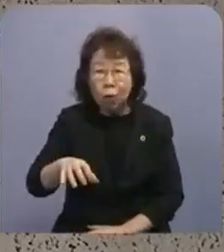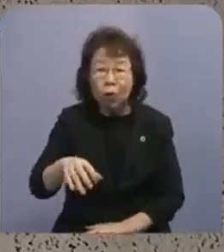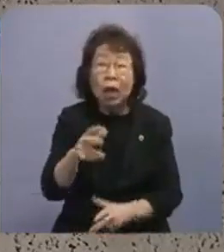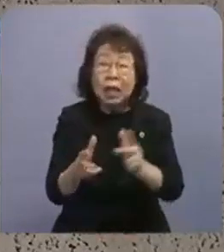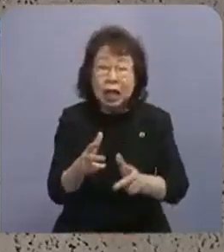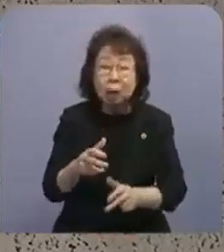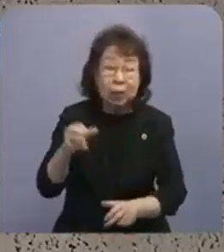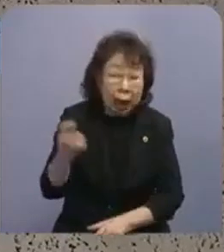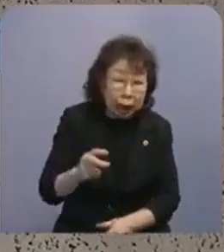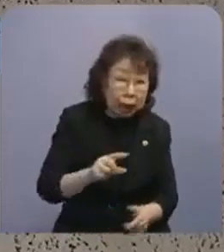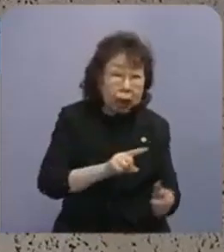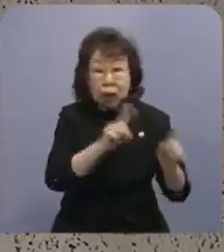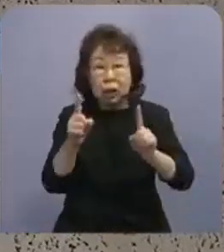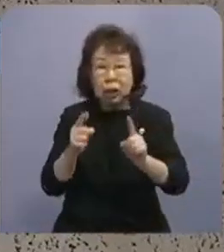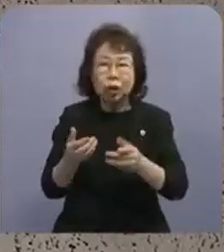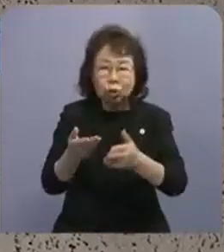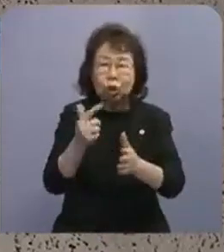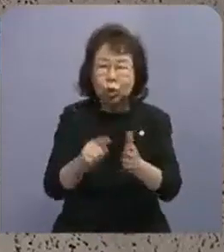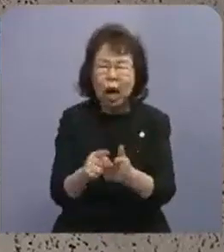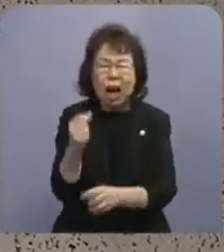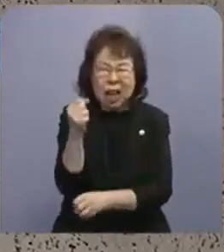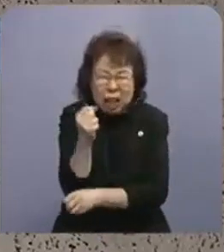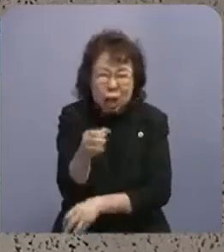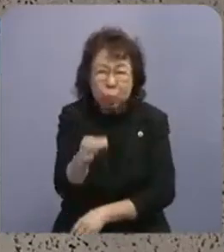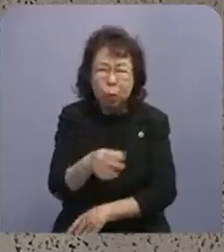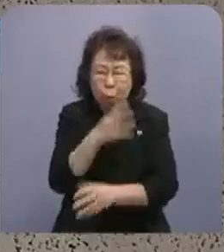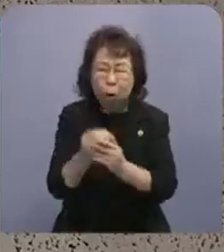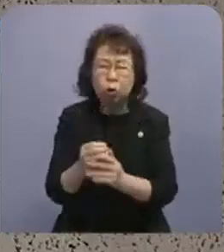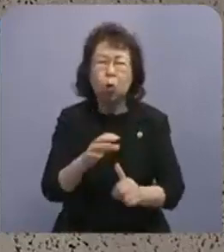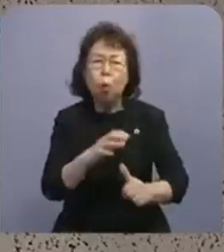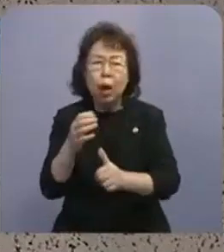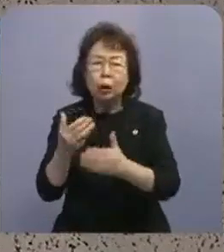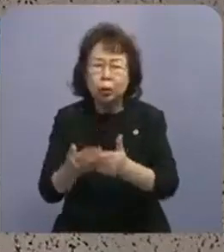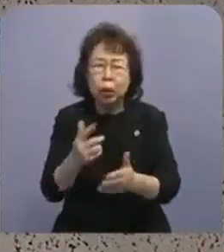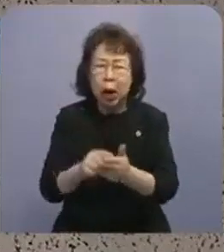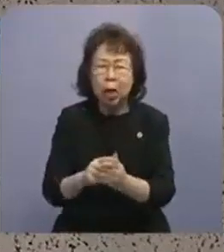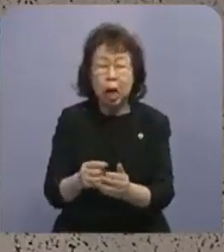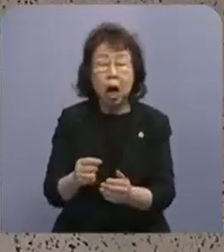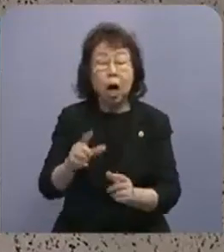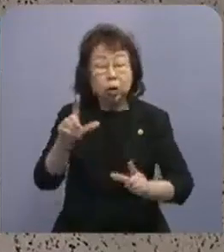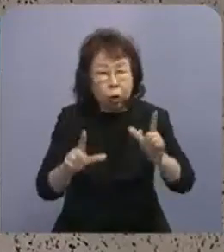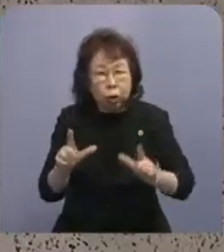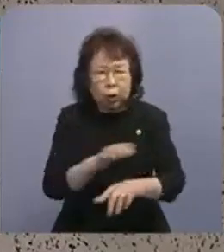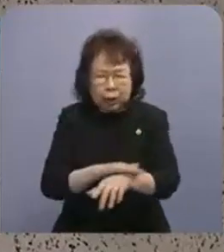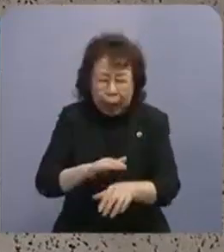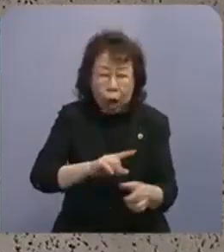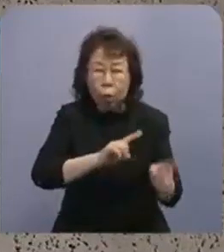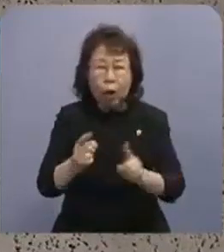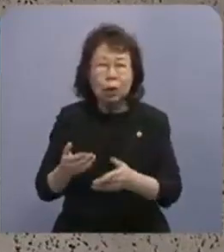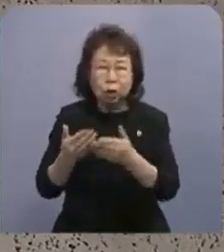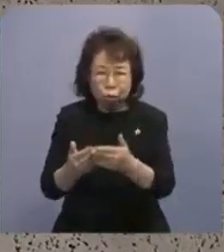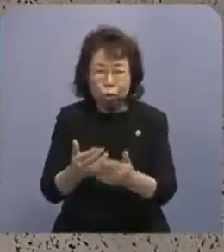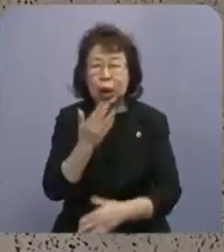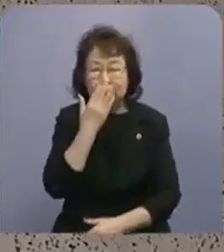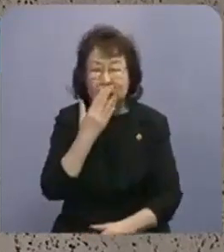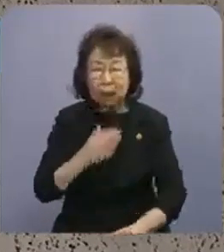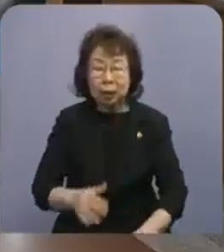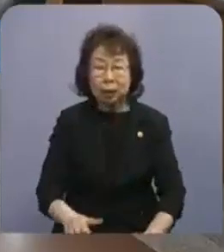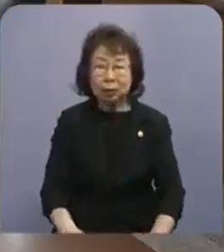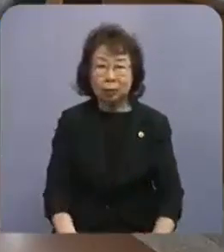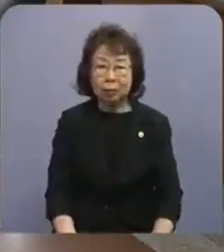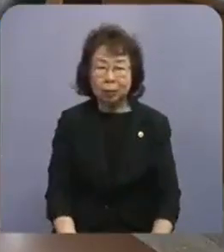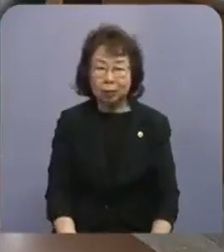기업들의 재도약과 자본시장을 활용한 기업구조조정 활성화에 적극 앞장서 나갈